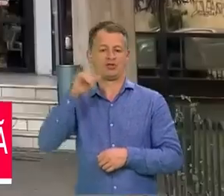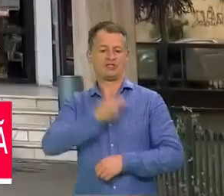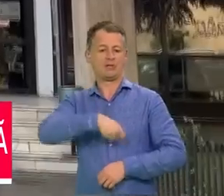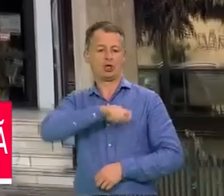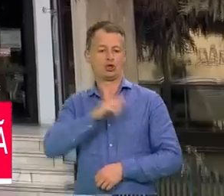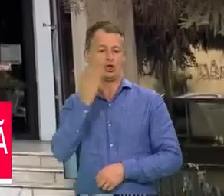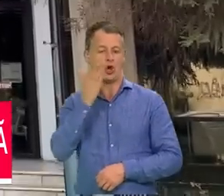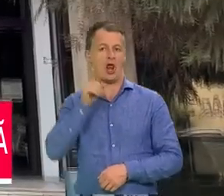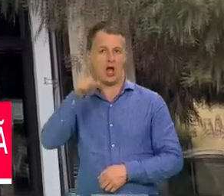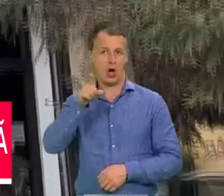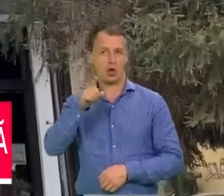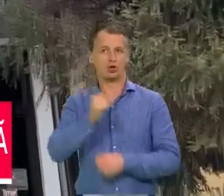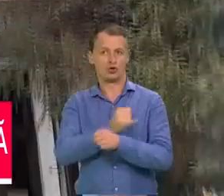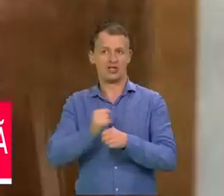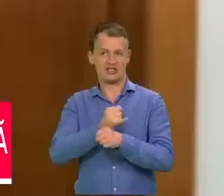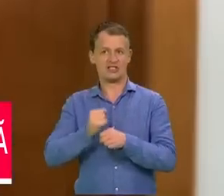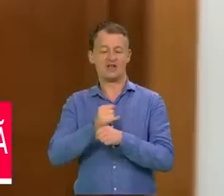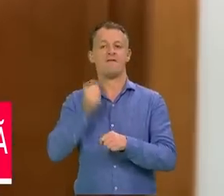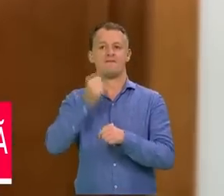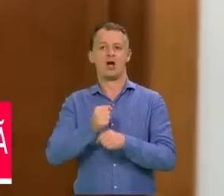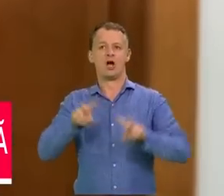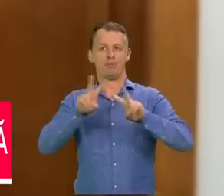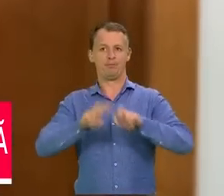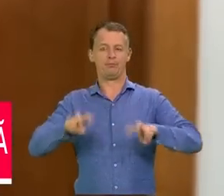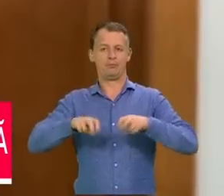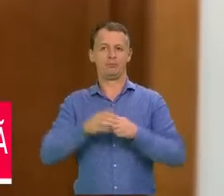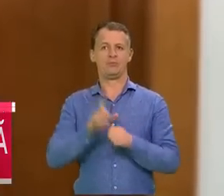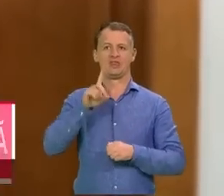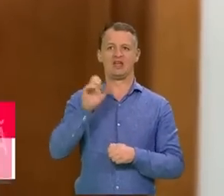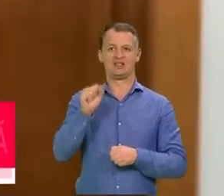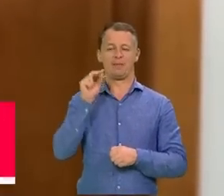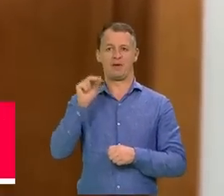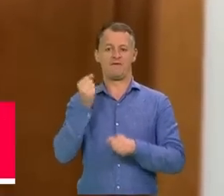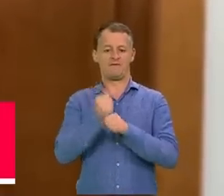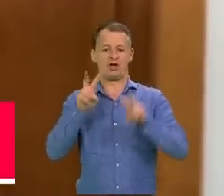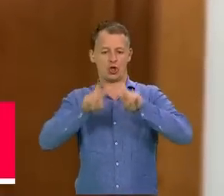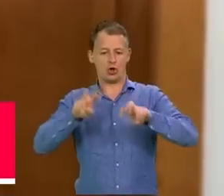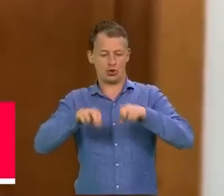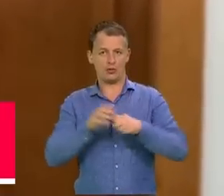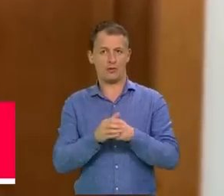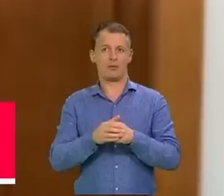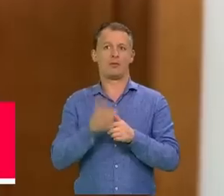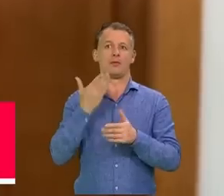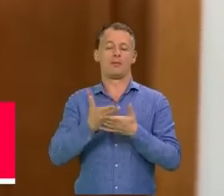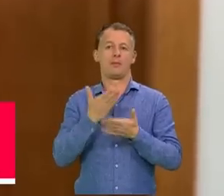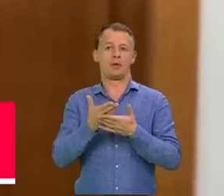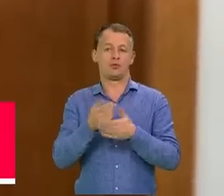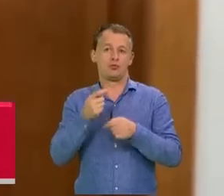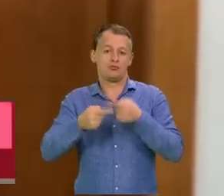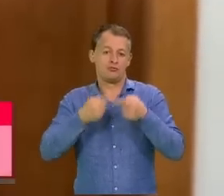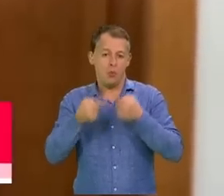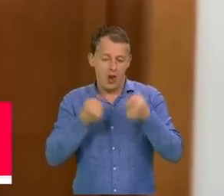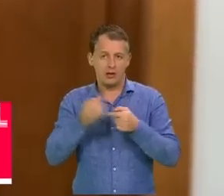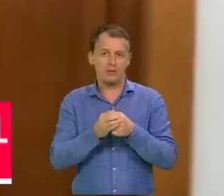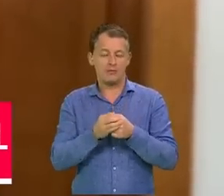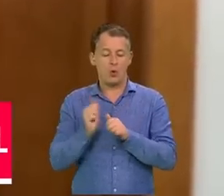Inspectoratul Școlar Județean fac anchetă. DSP Suceava face ancheta epidemiologică, urmând traseul